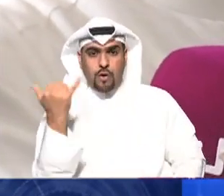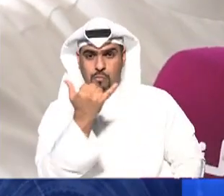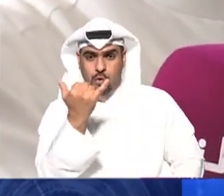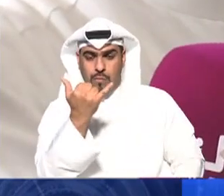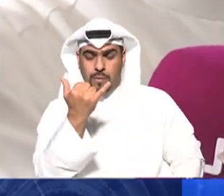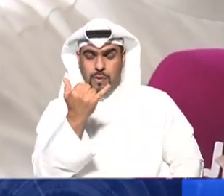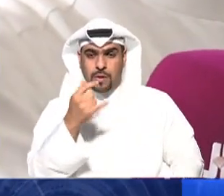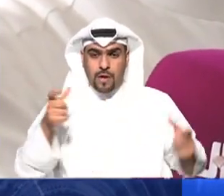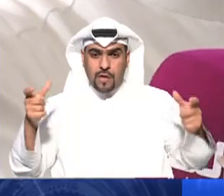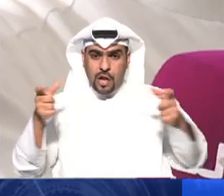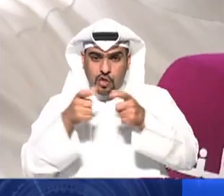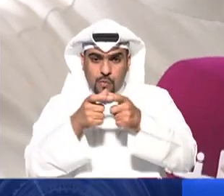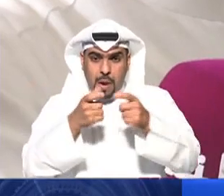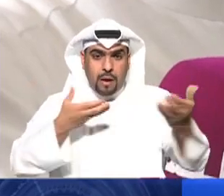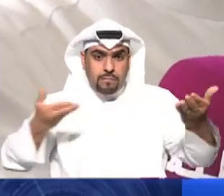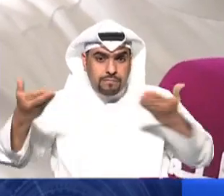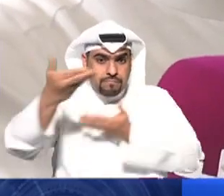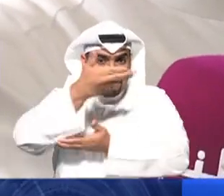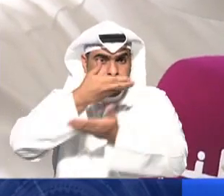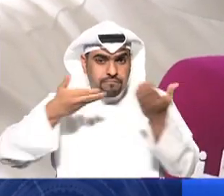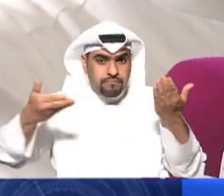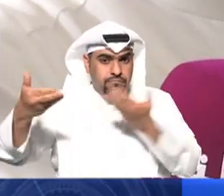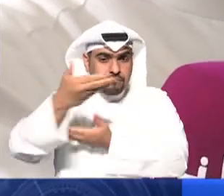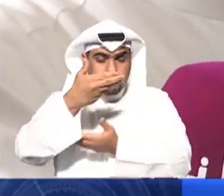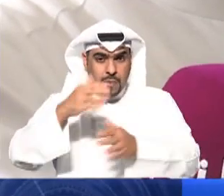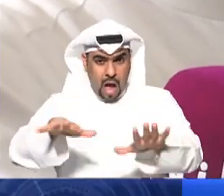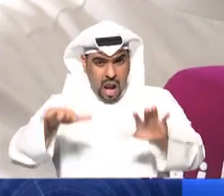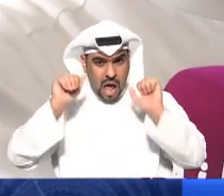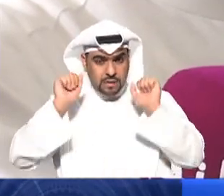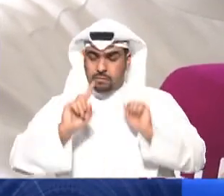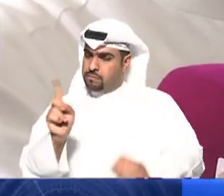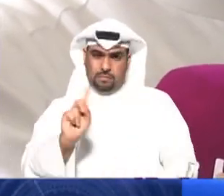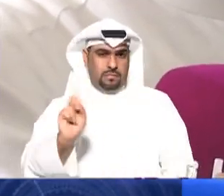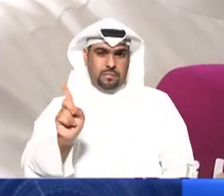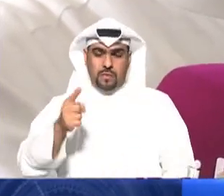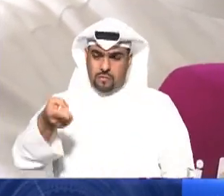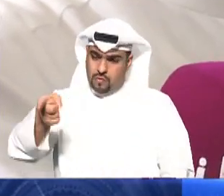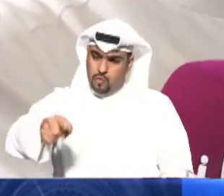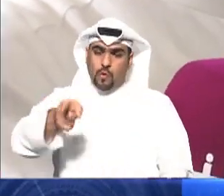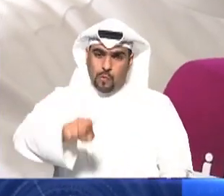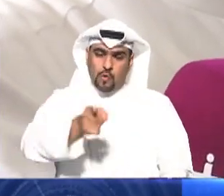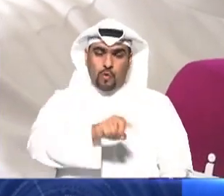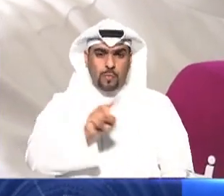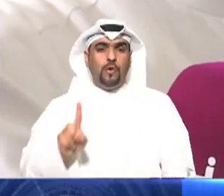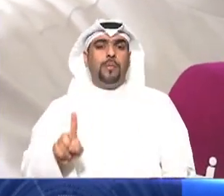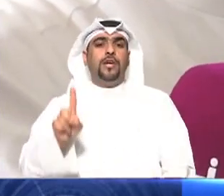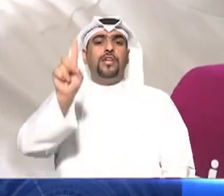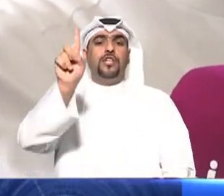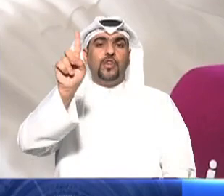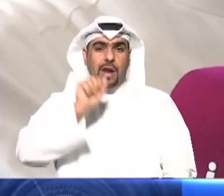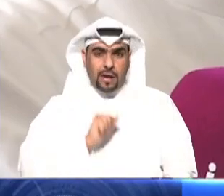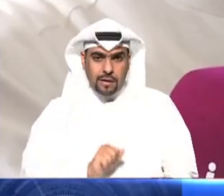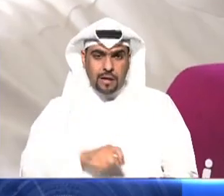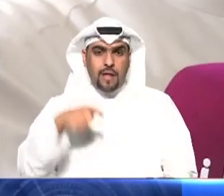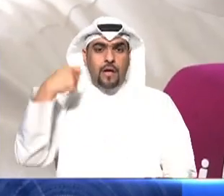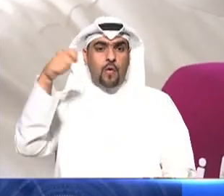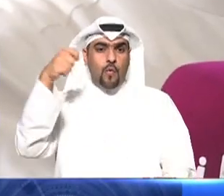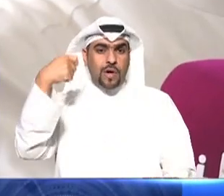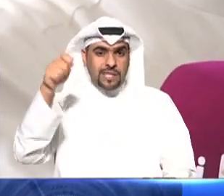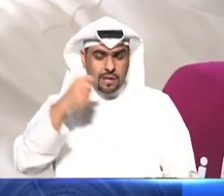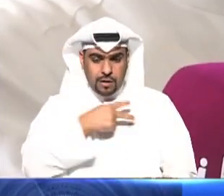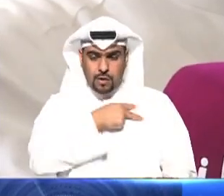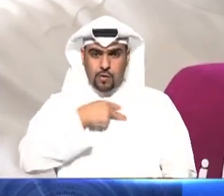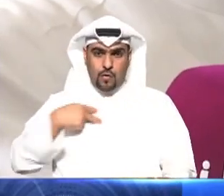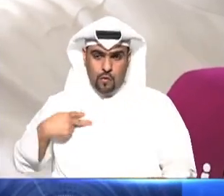مستمرة، وسيبقى دور المجلس في هذه الأزمة قائم بطريقة